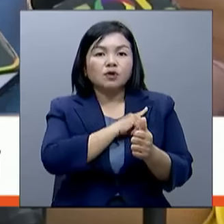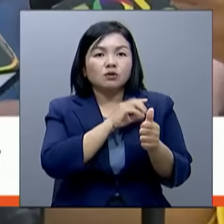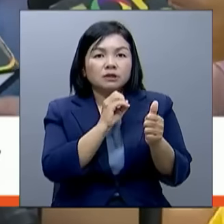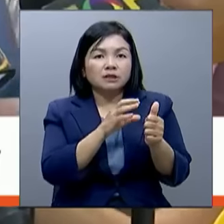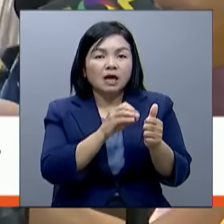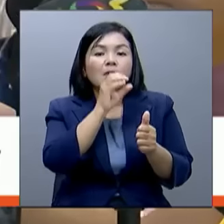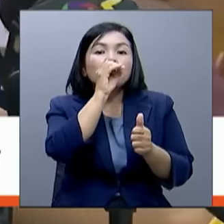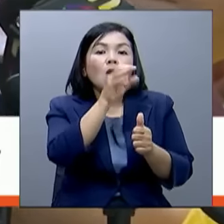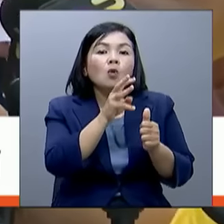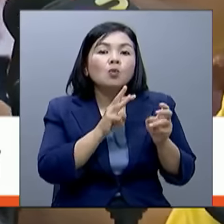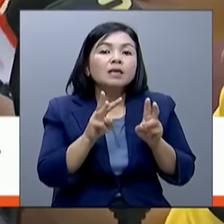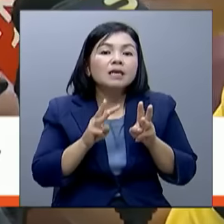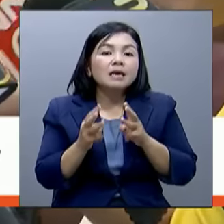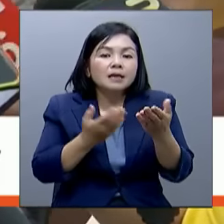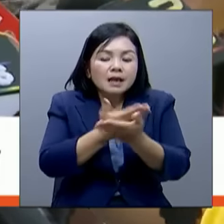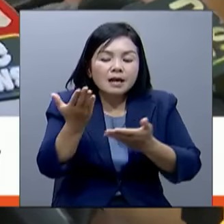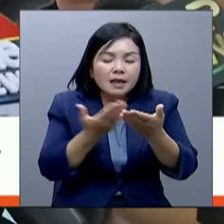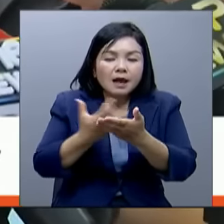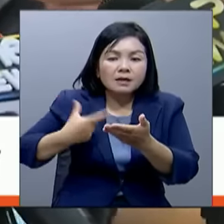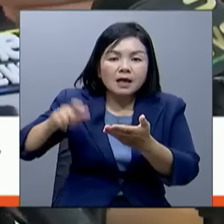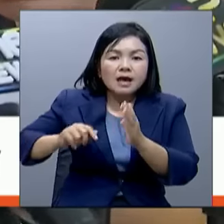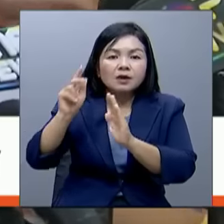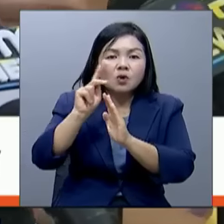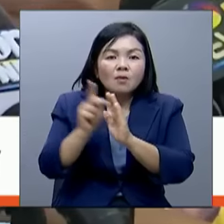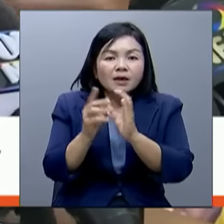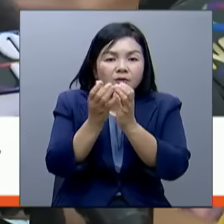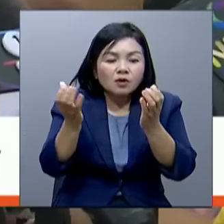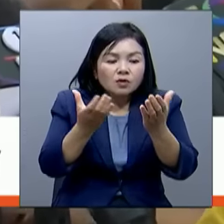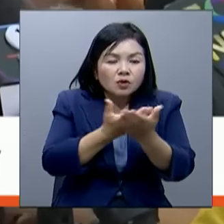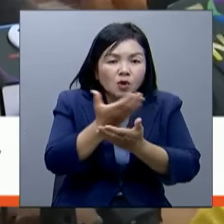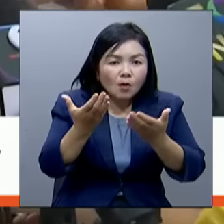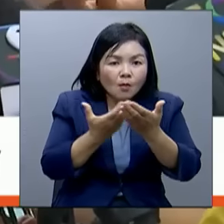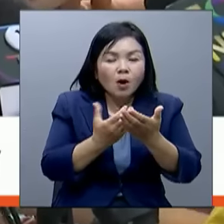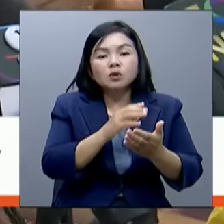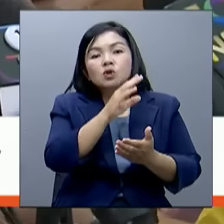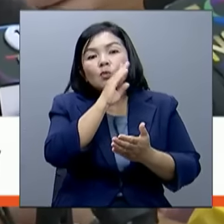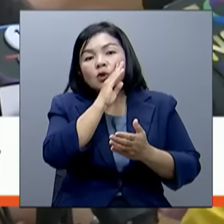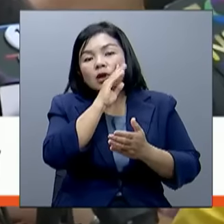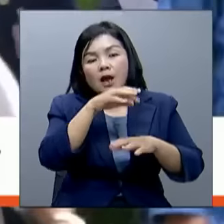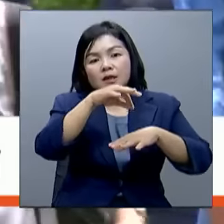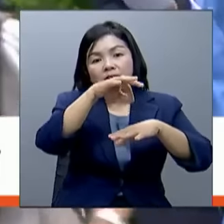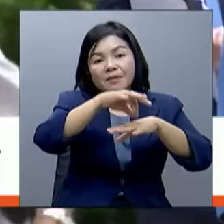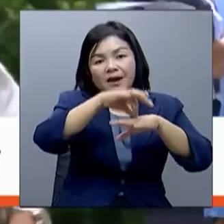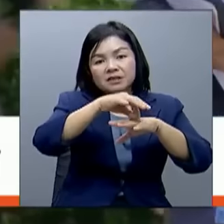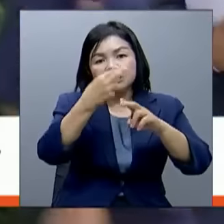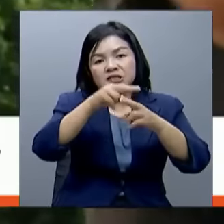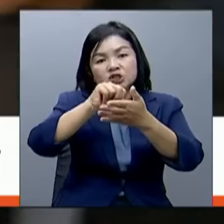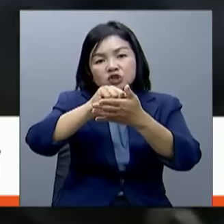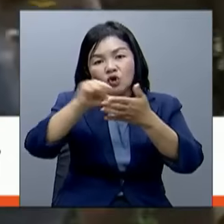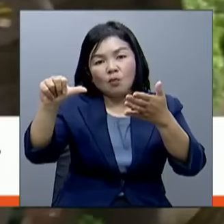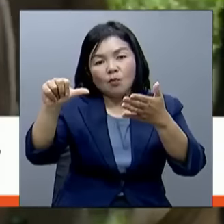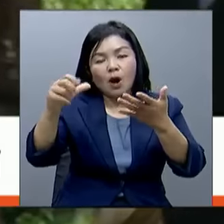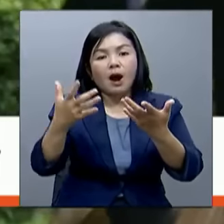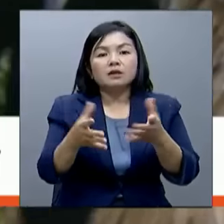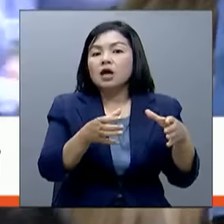ายถึงแนวทางวินิจฉัยของศาลรัฐธรรมนูญนะคะหากไม่รอดนะคะนายกก็จะถูกถอดถอนแล้วก็พ้นจากตำแหน่งรวมถึงคณะรัฐมน